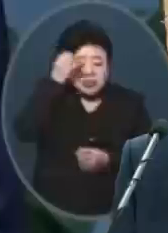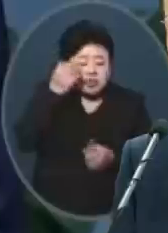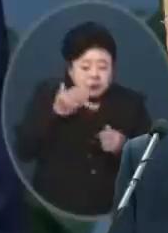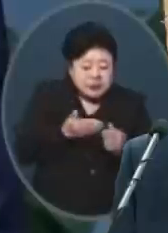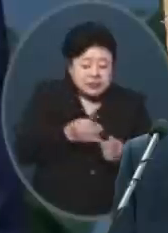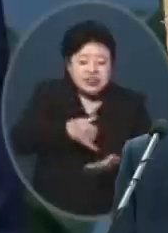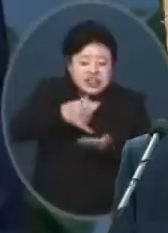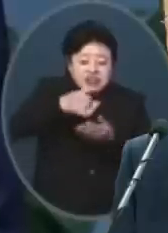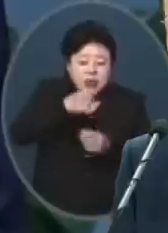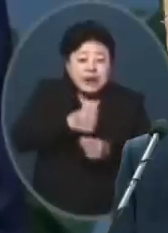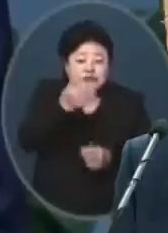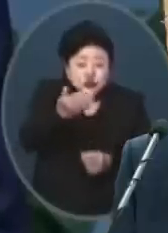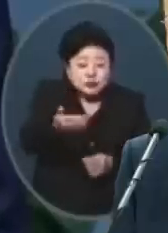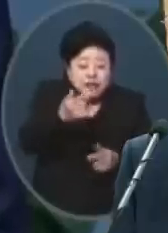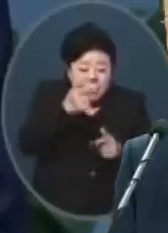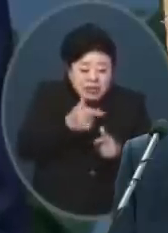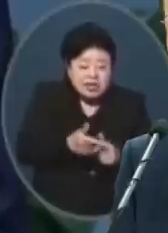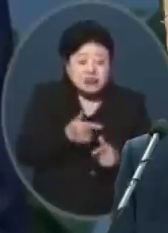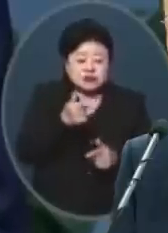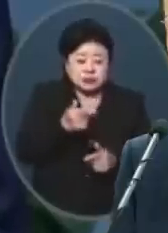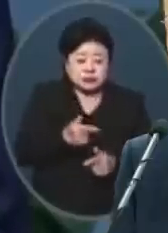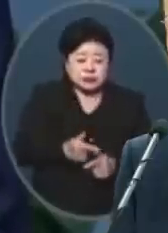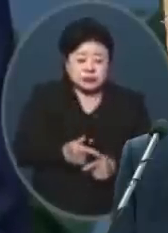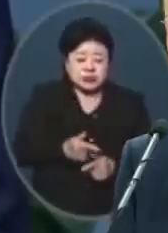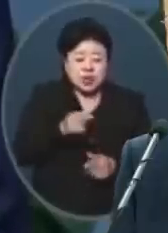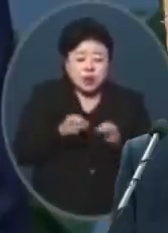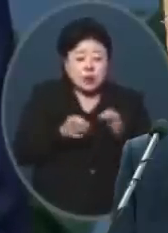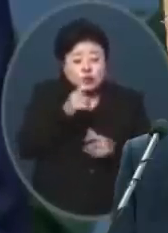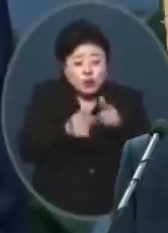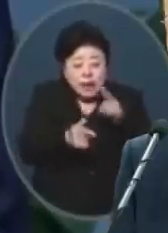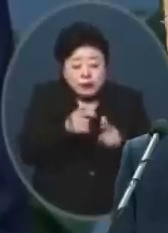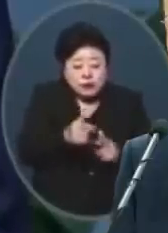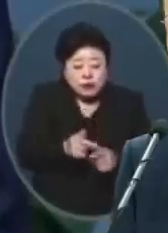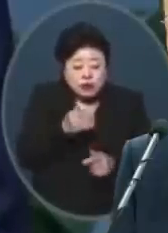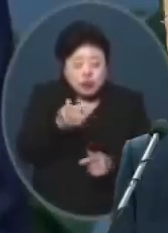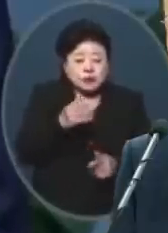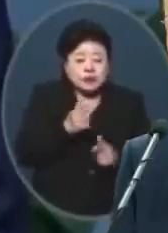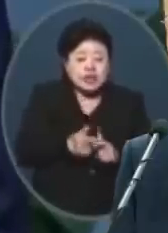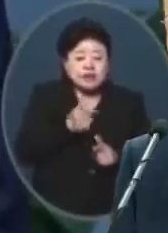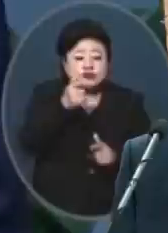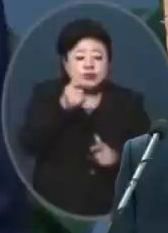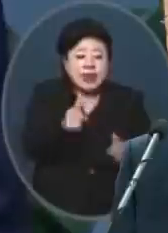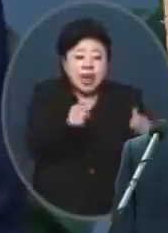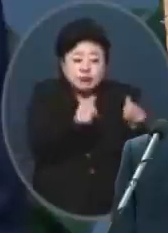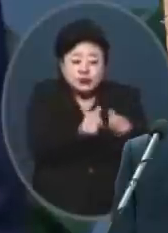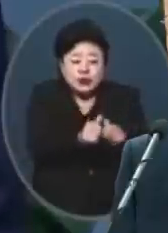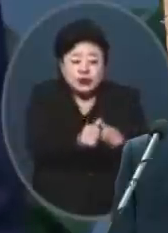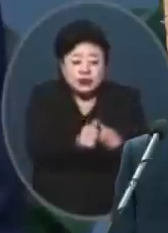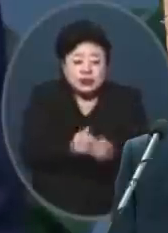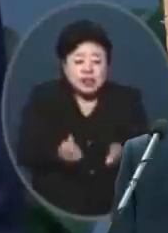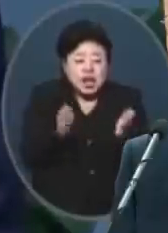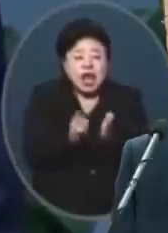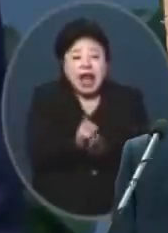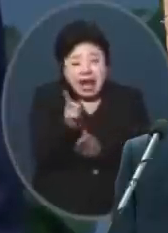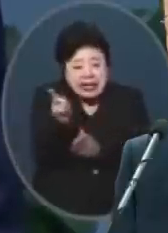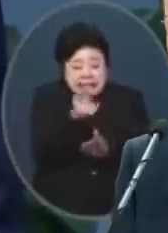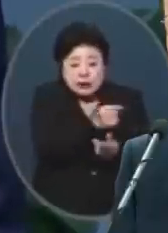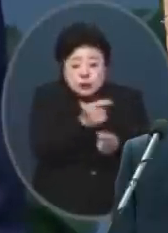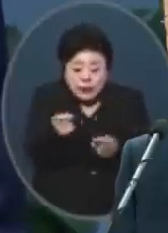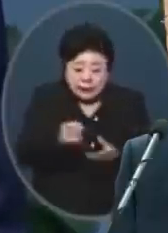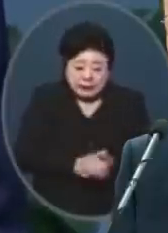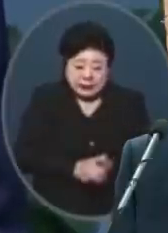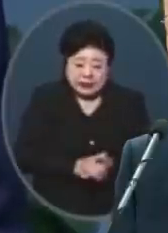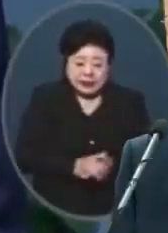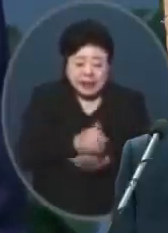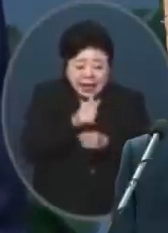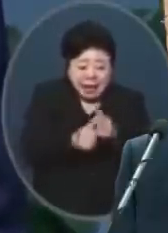성령인 것입니다 예수님으로 나누고 여러분은 예수님의 붙어 있는 가지로써